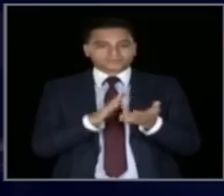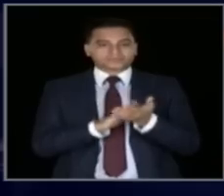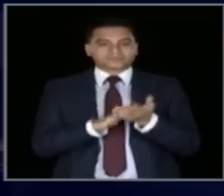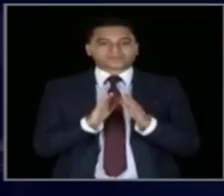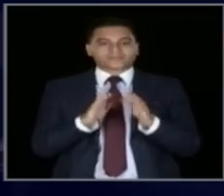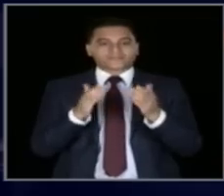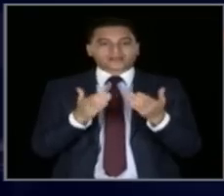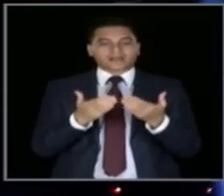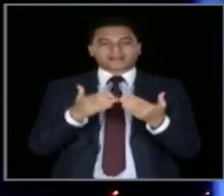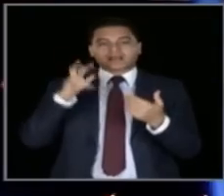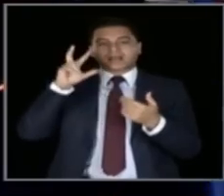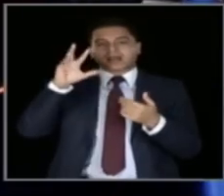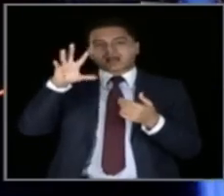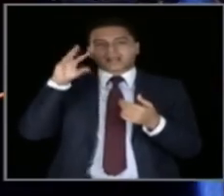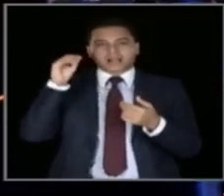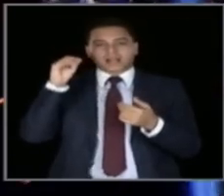فريق الهكسوس.